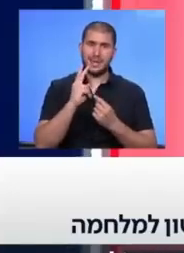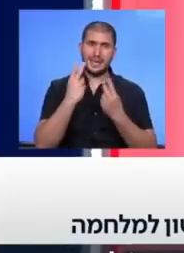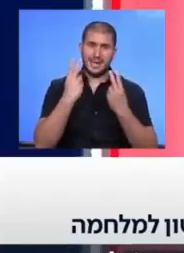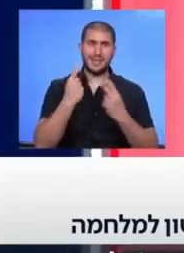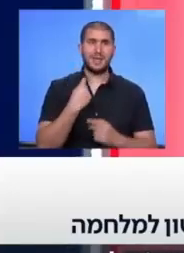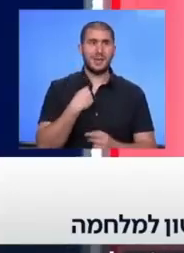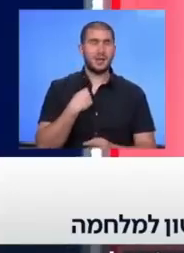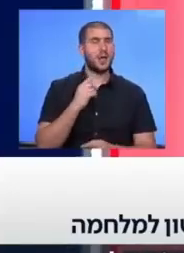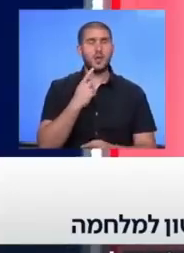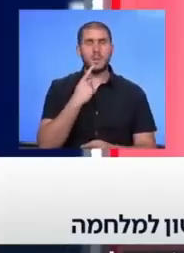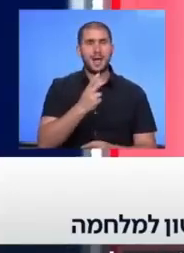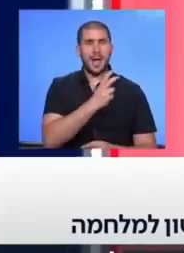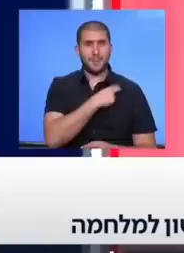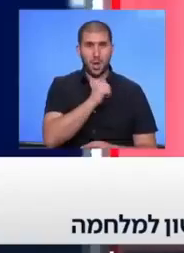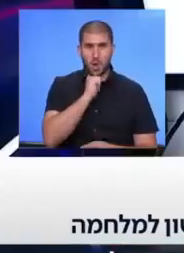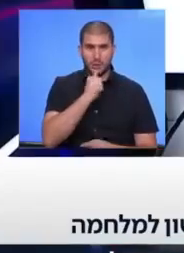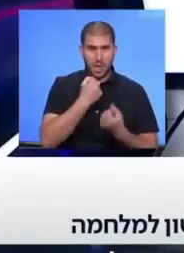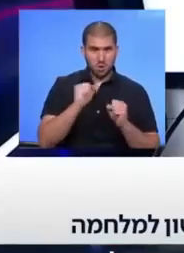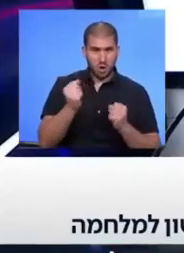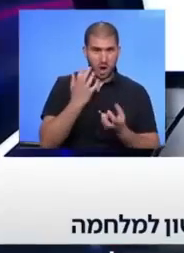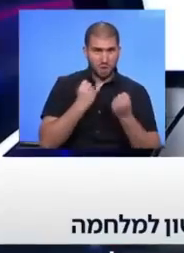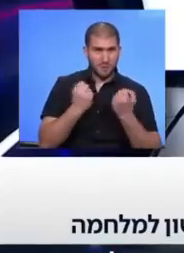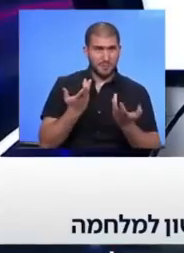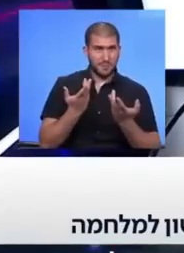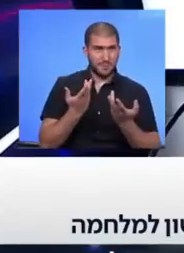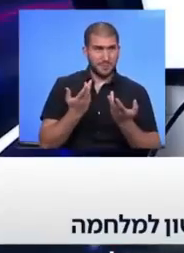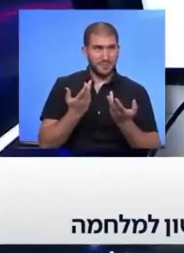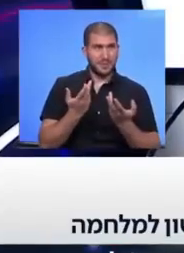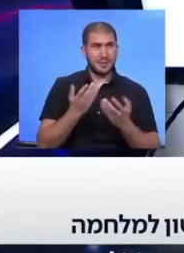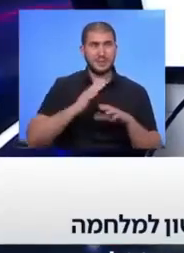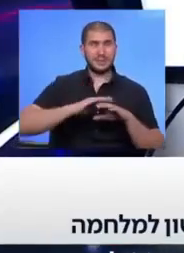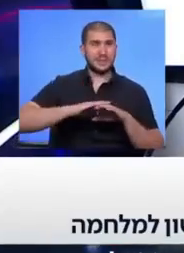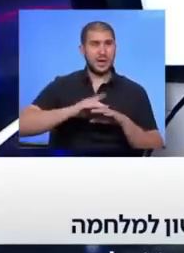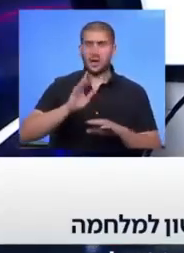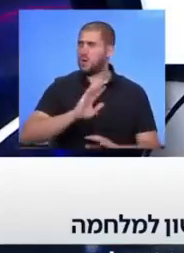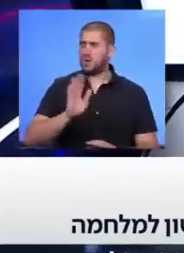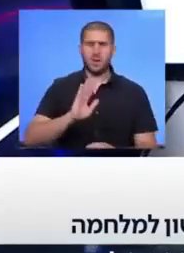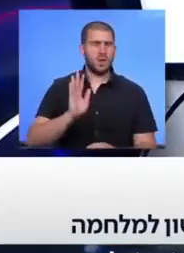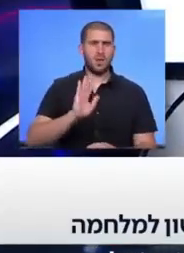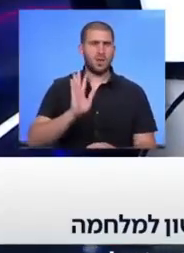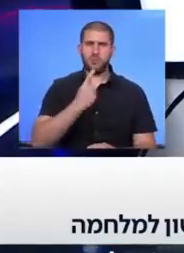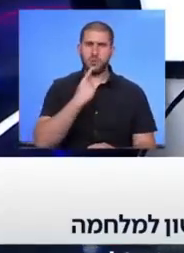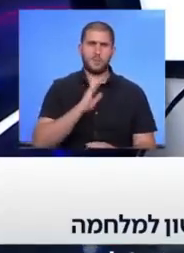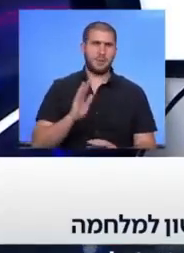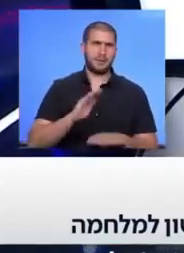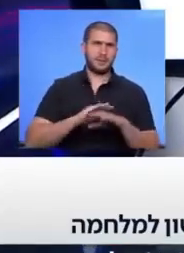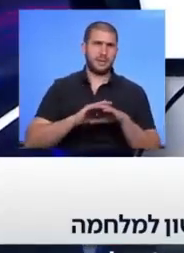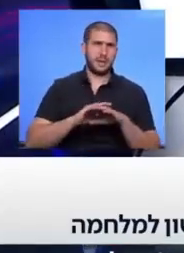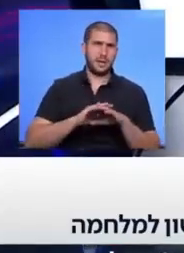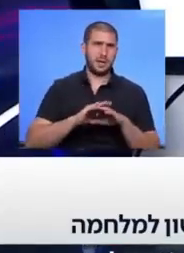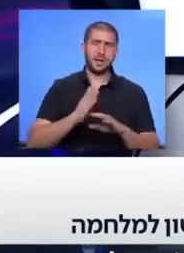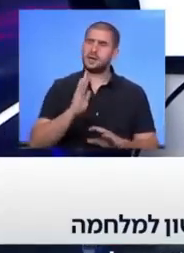נמצאים... מה אתה אומר, שהרמטכ"ל לא רצה לשחרר חטופים? שנייה. לא, לא, לא, לא, זה לא מה שהוא אומר.